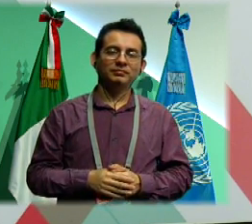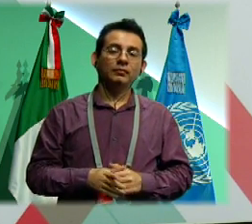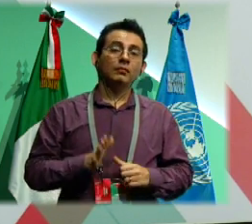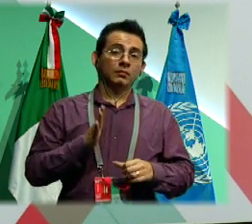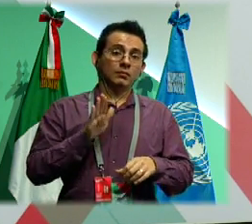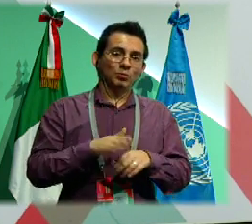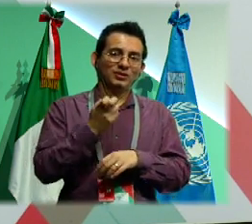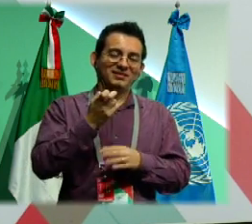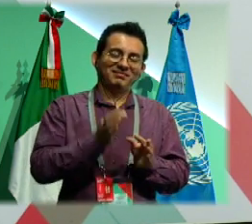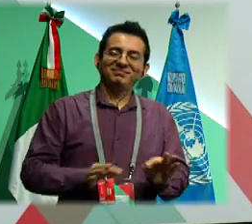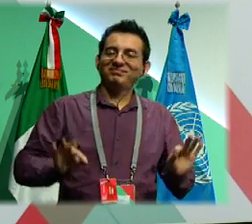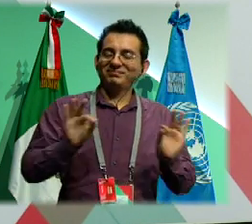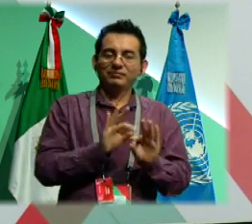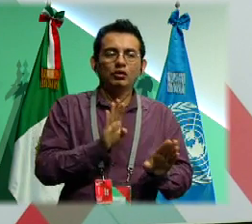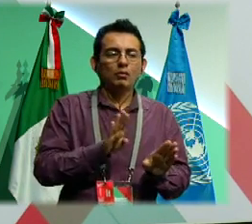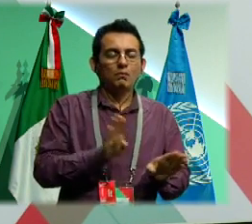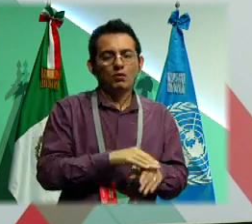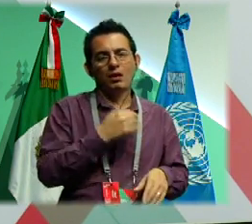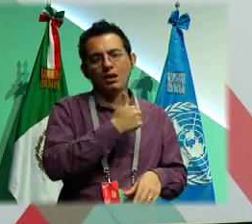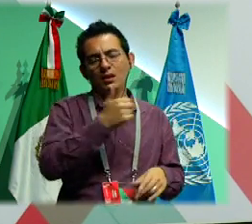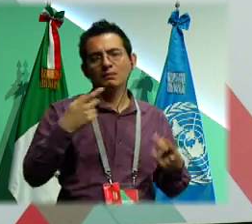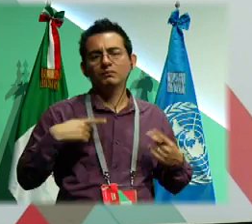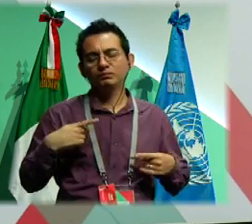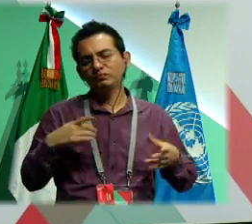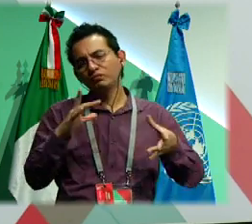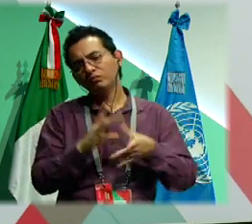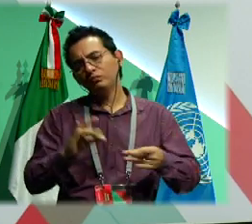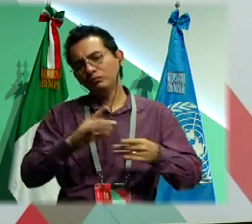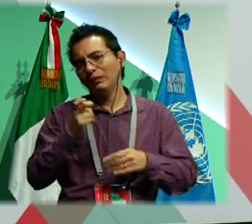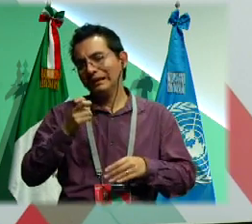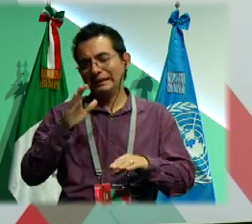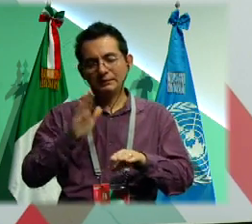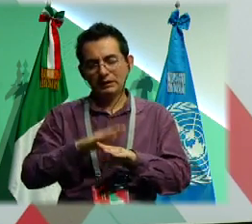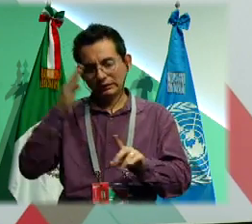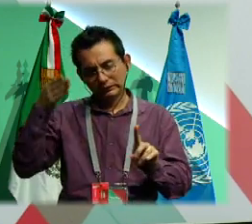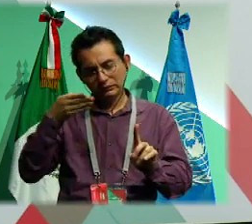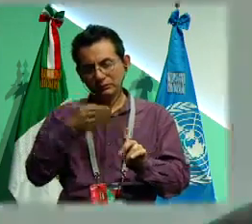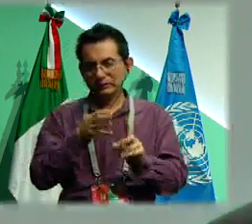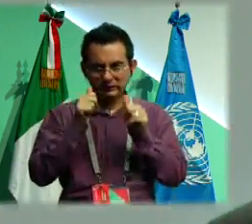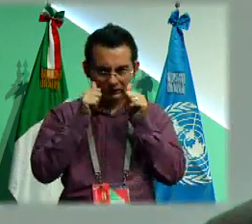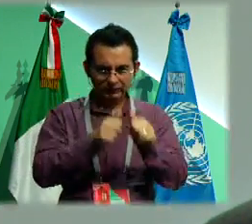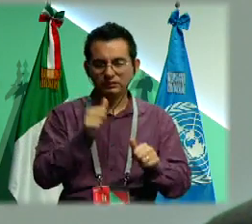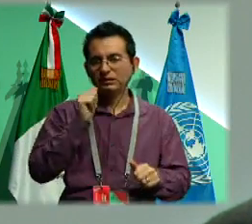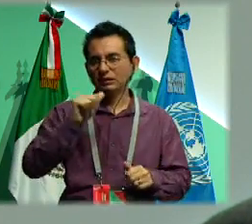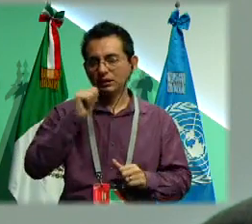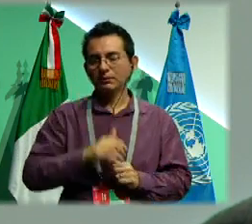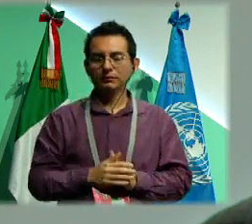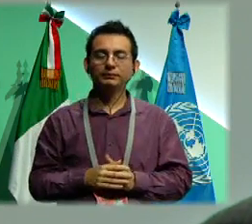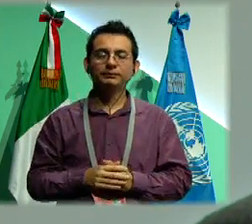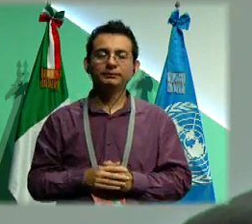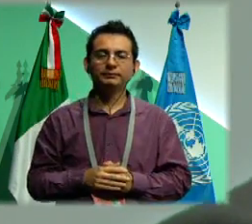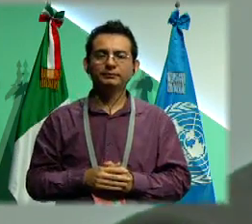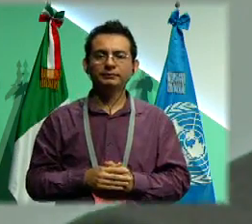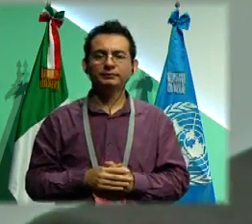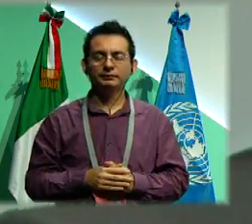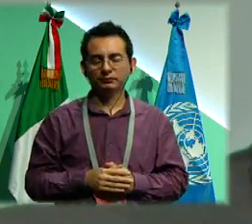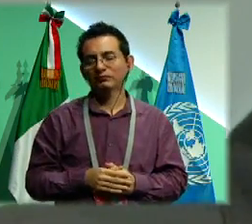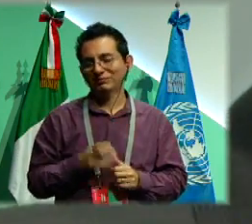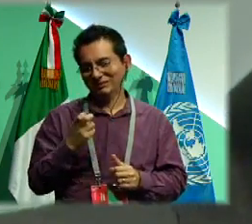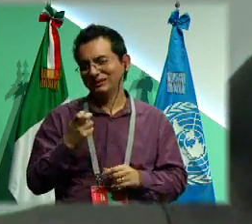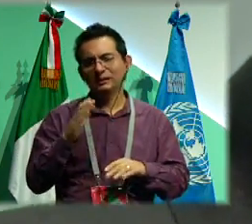c'était peut-être le point de départ des négociations. Et cela peut éventuellement